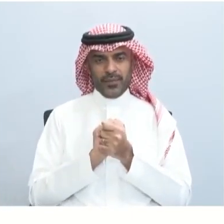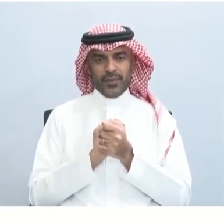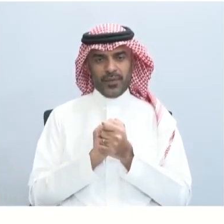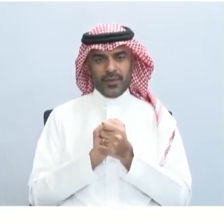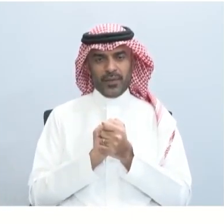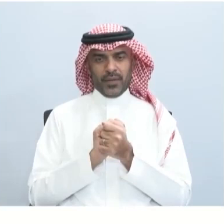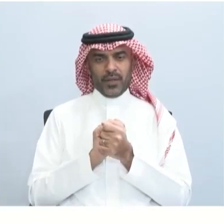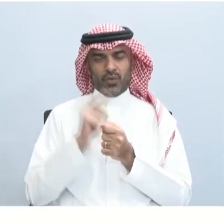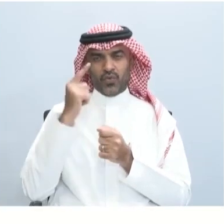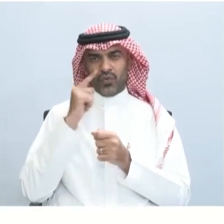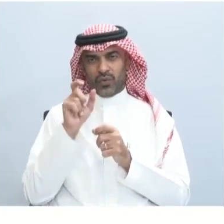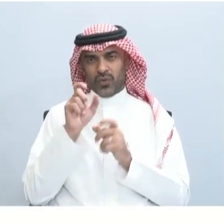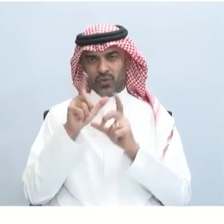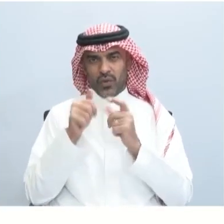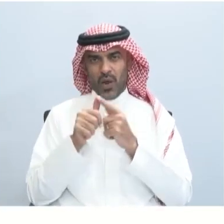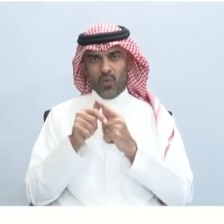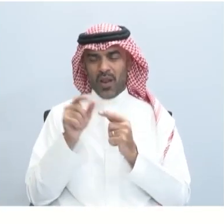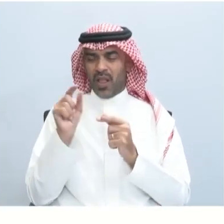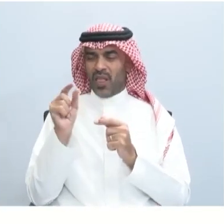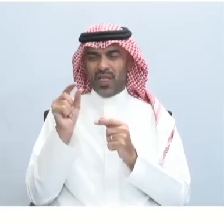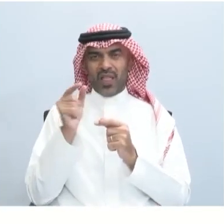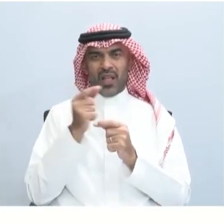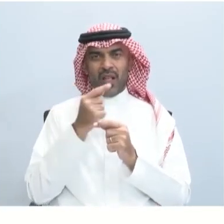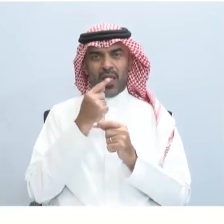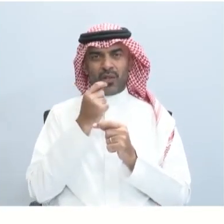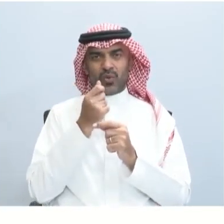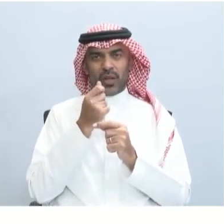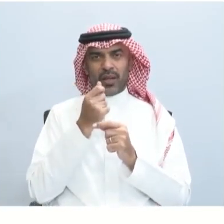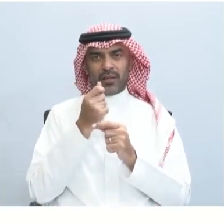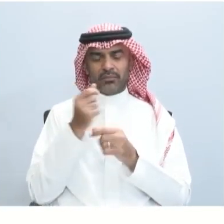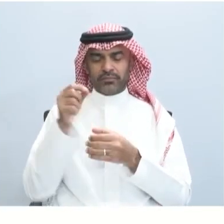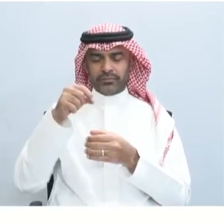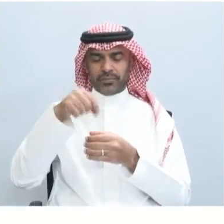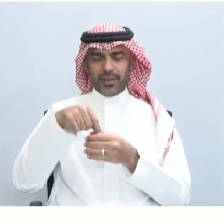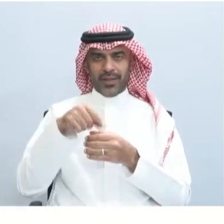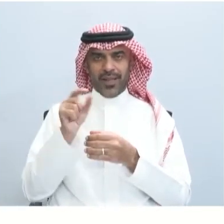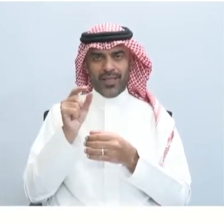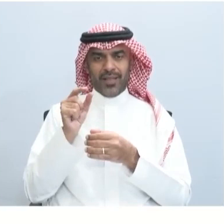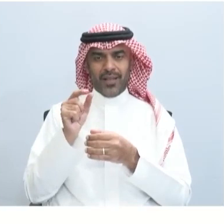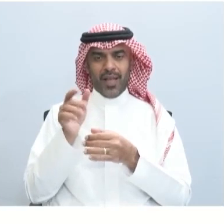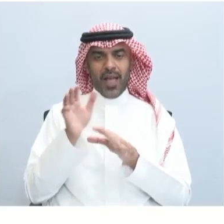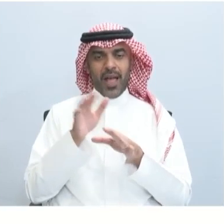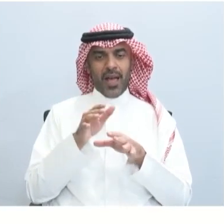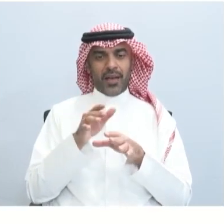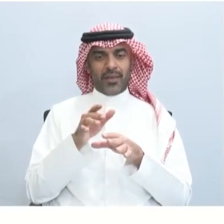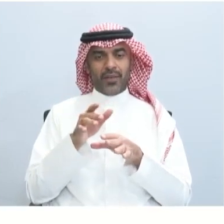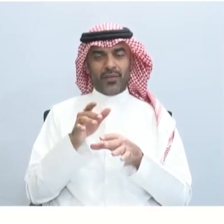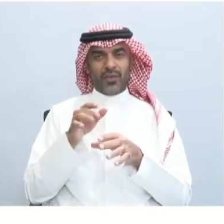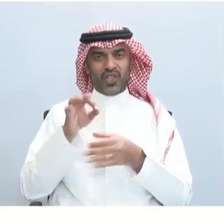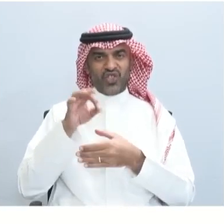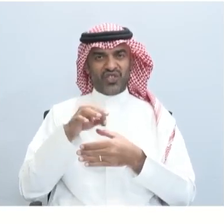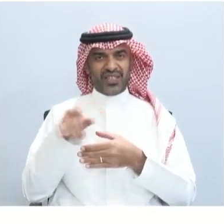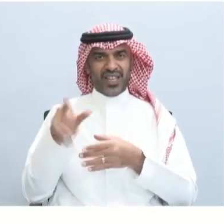في الصلبه لدينا السكر في الشاي وايضا في الشاي الماء هو الحاله